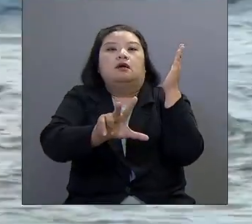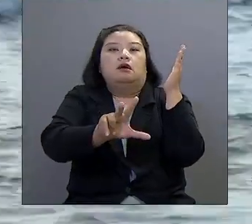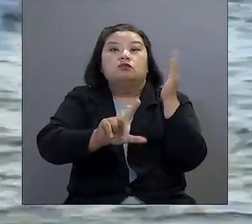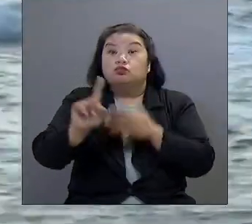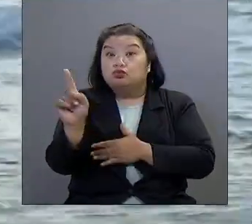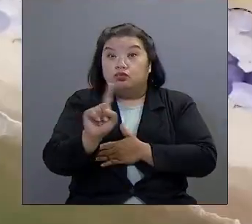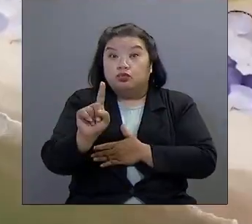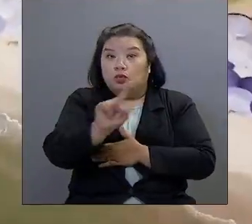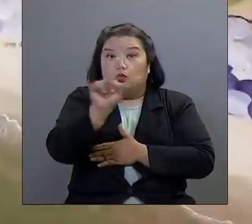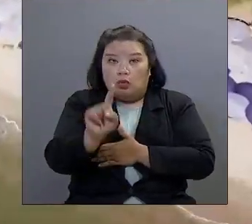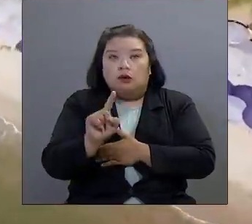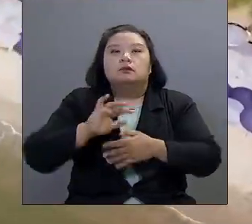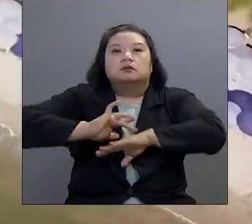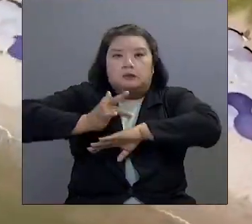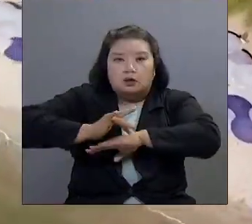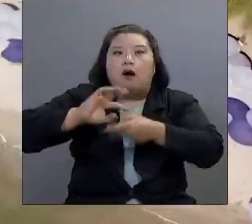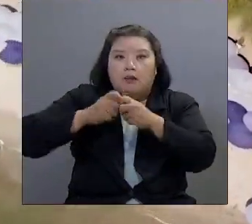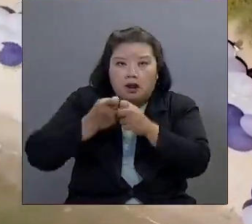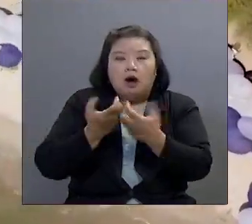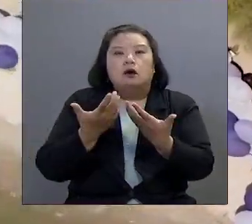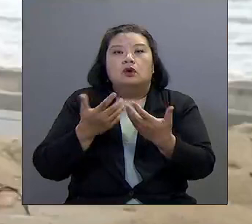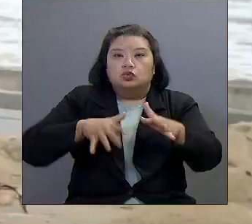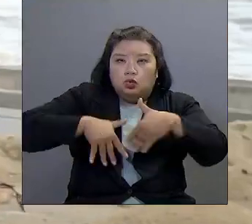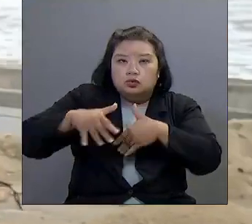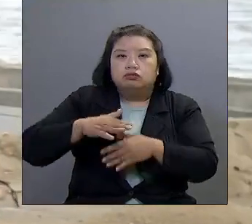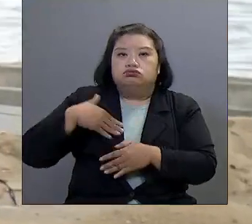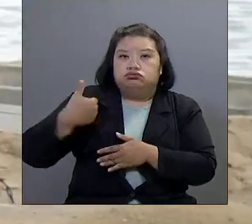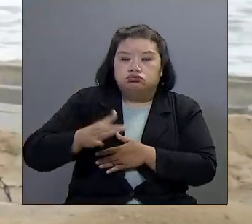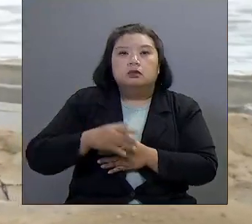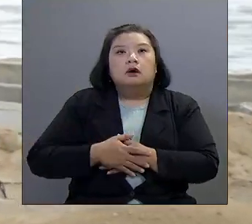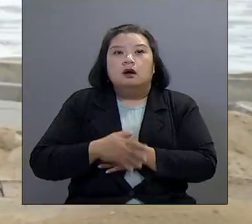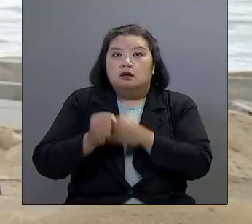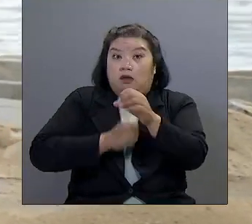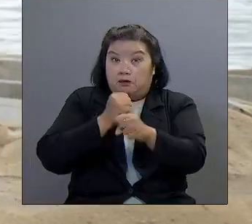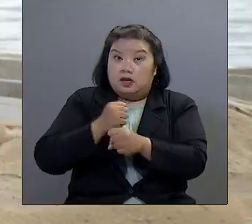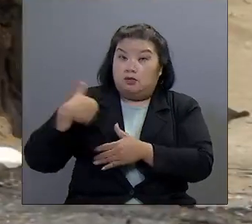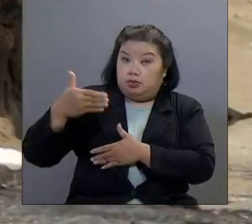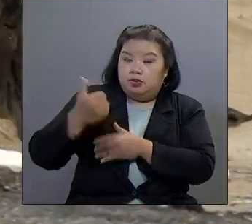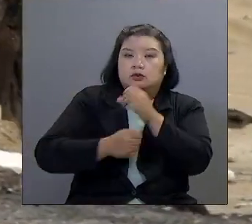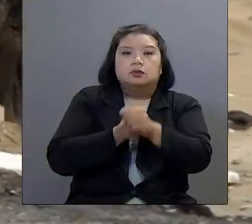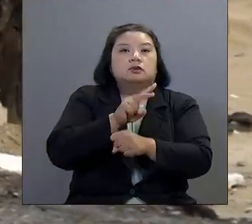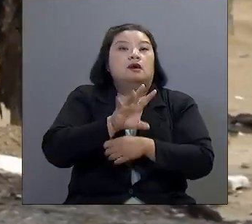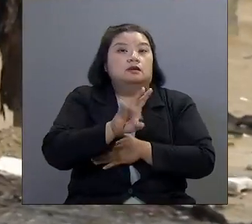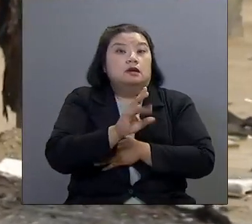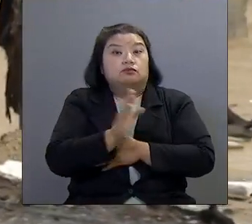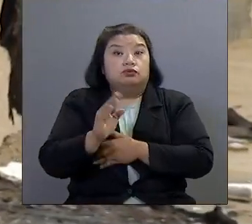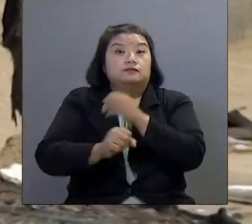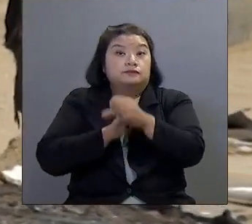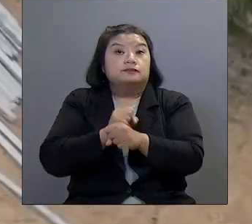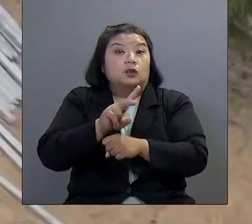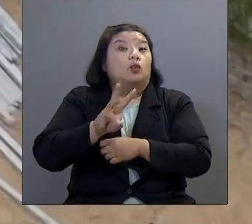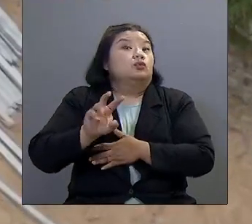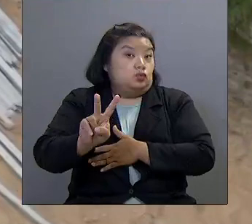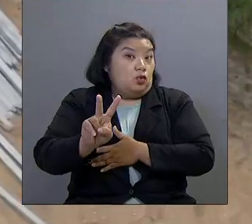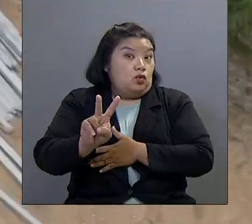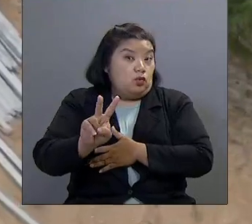จากกระบวนการธรมชาติและกจกรมของมนุษย์นั่นเองค่ะทำให้ตงต่าปี 2,557 ถึปี 2,562